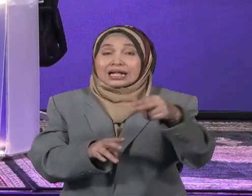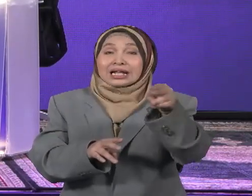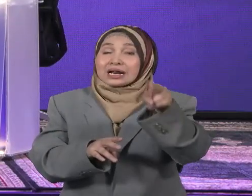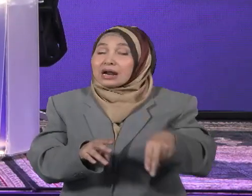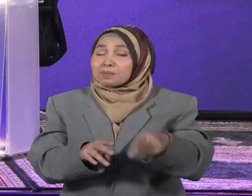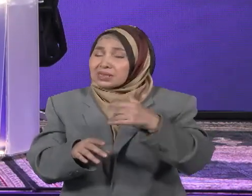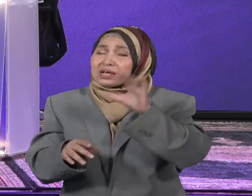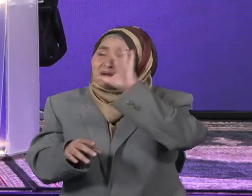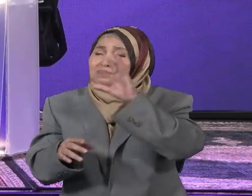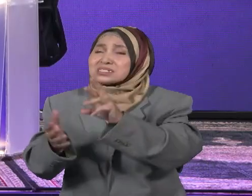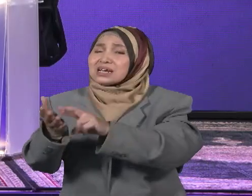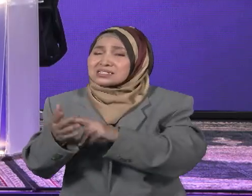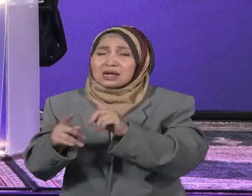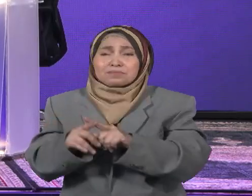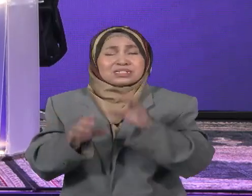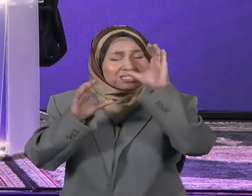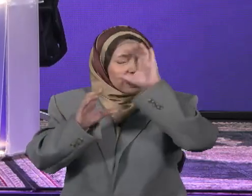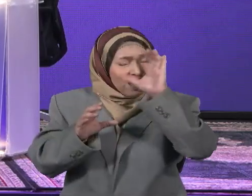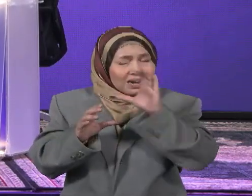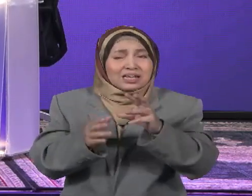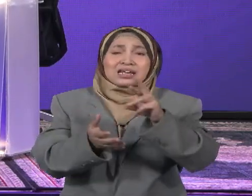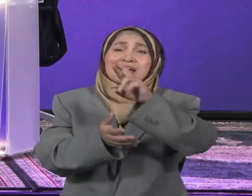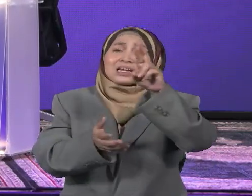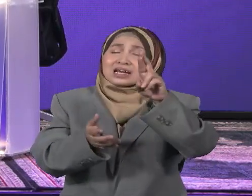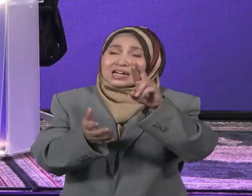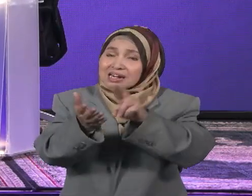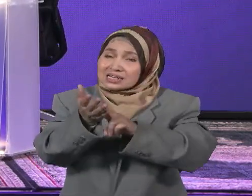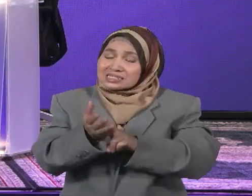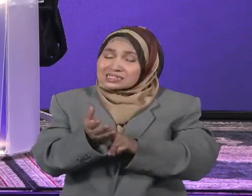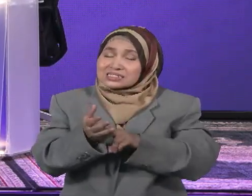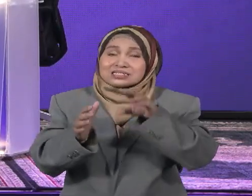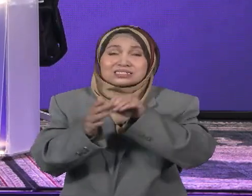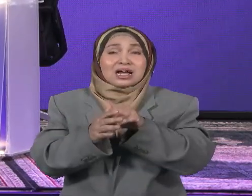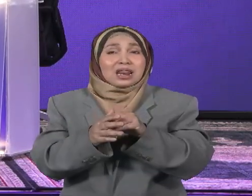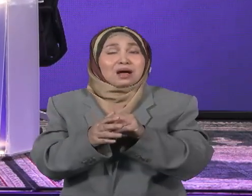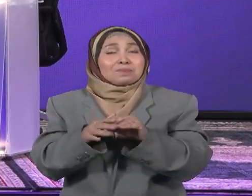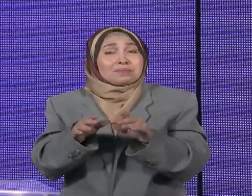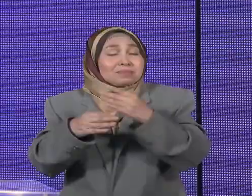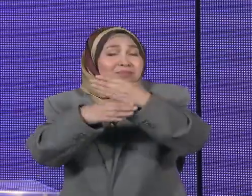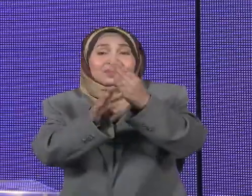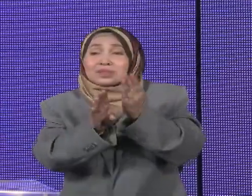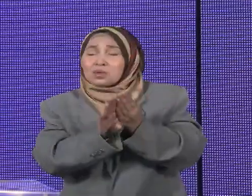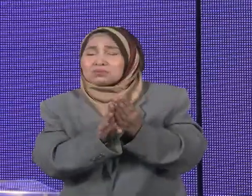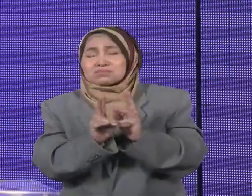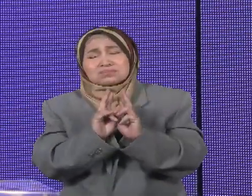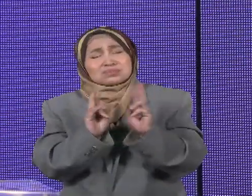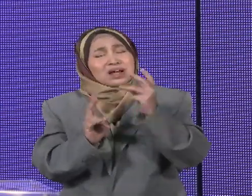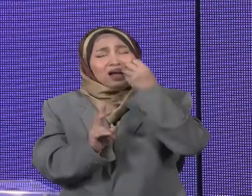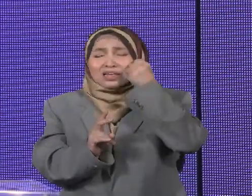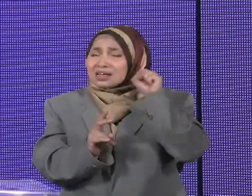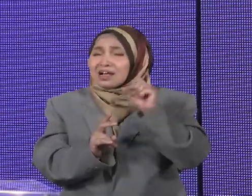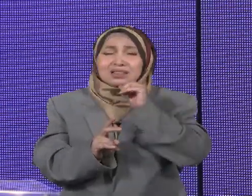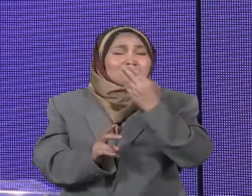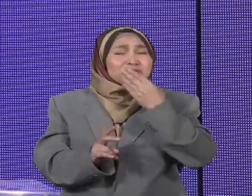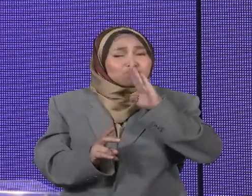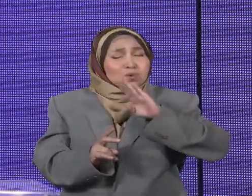mereka nak cari rezeki Ustaz ya. Tetapi rupanya cari rezeki dalam keadaan apa, kafarin athim, ini dalam keadaan amat engkar, tidak bersyukur